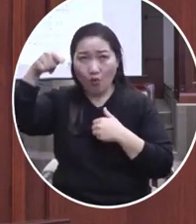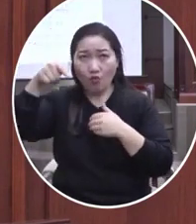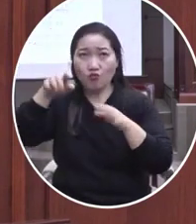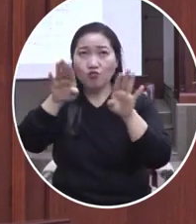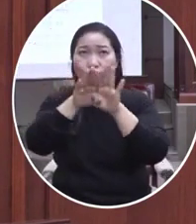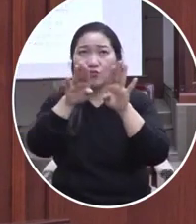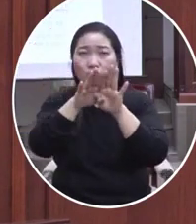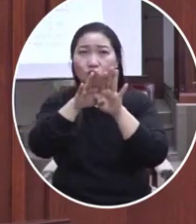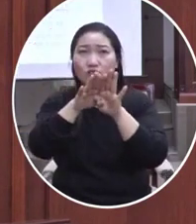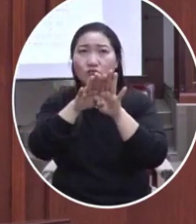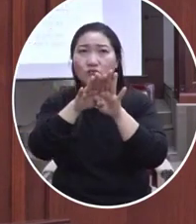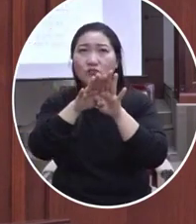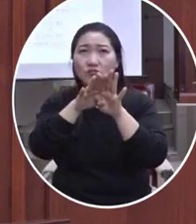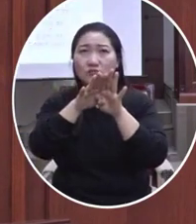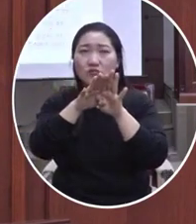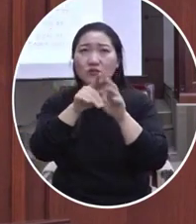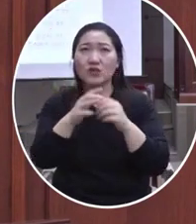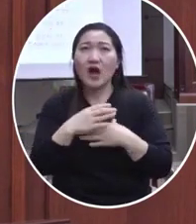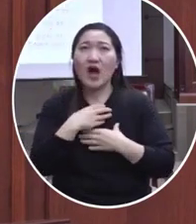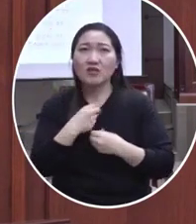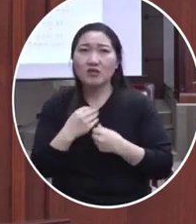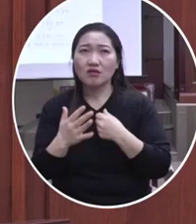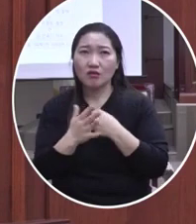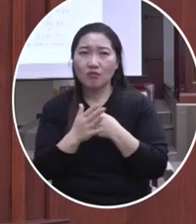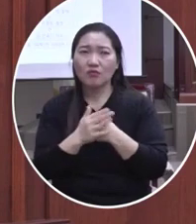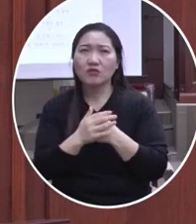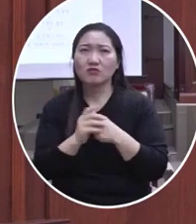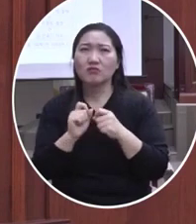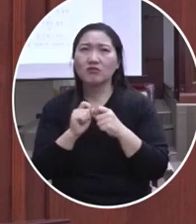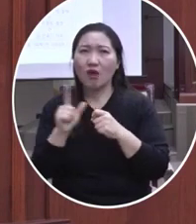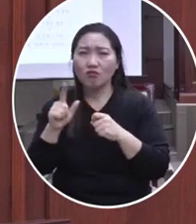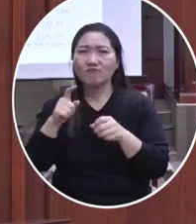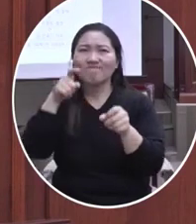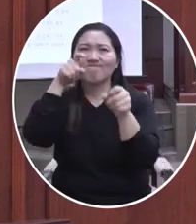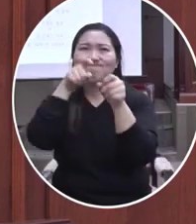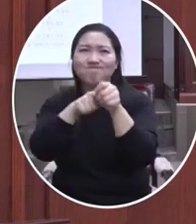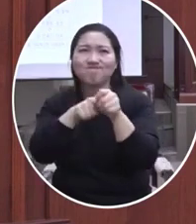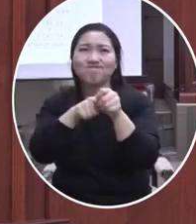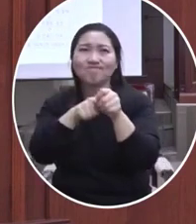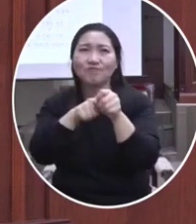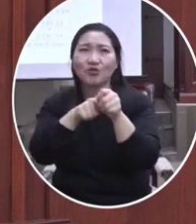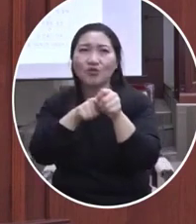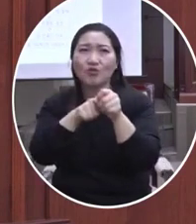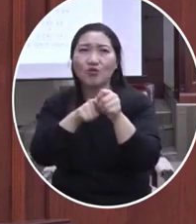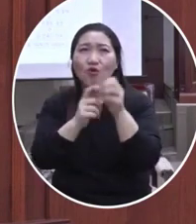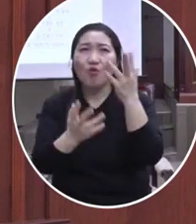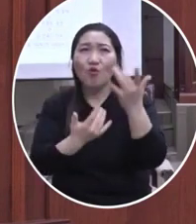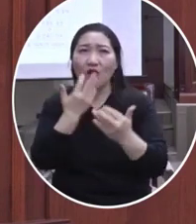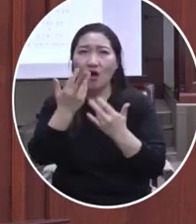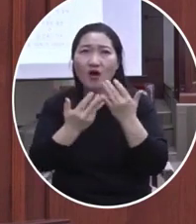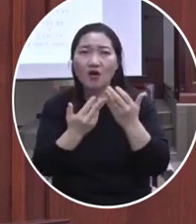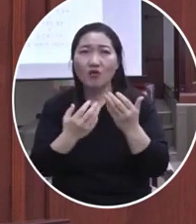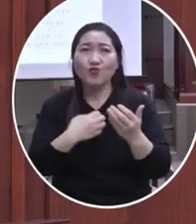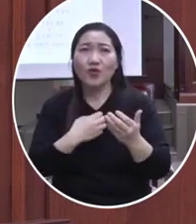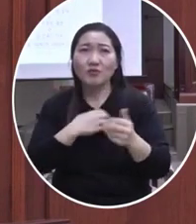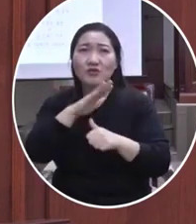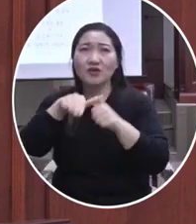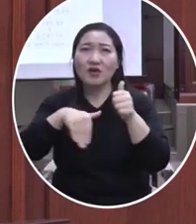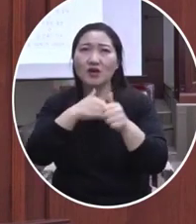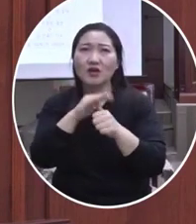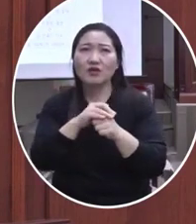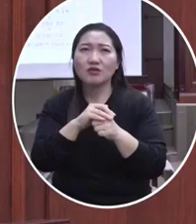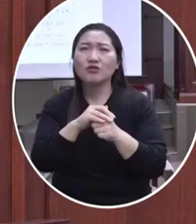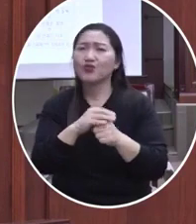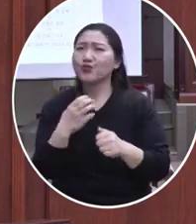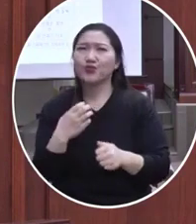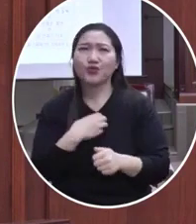옥상 출입문은 방법과 방범과 안전상에 이루 대부분 잠겨져 있습니다이는 화재 등 위급 상황시 많은